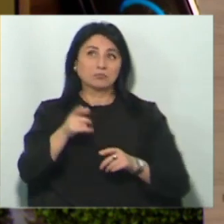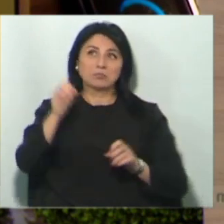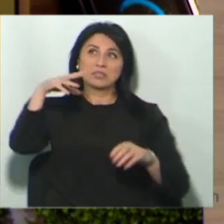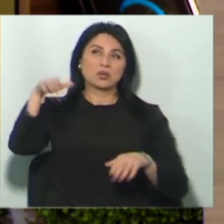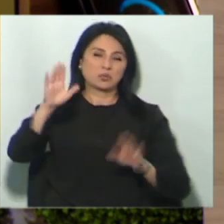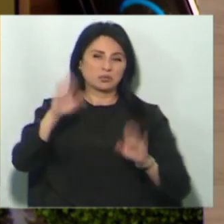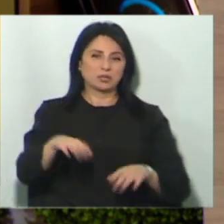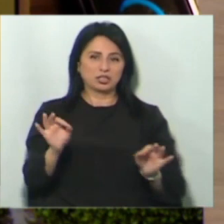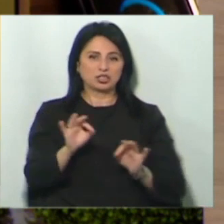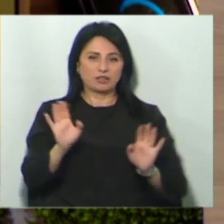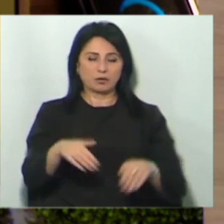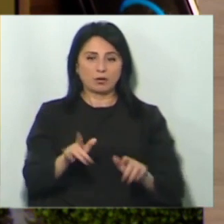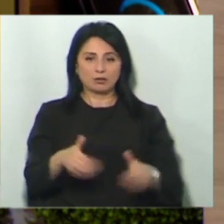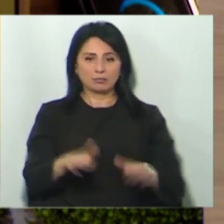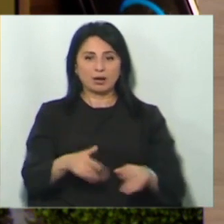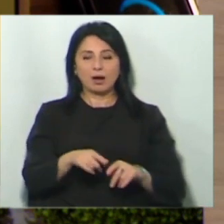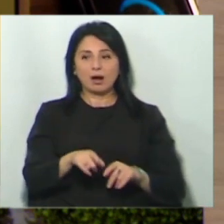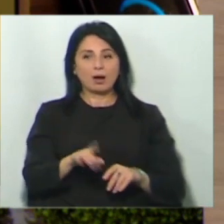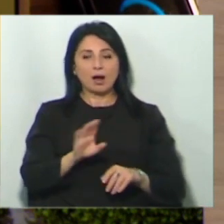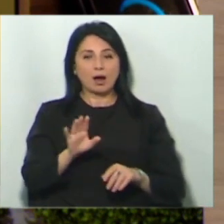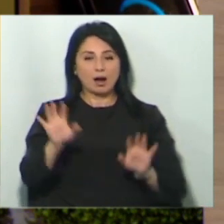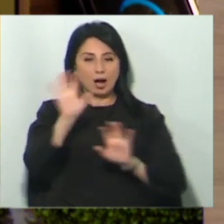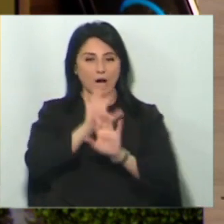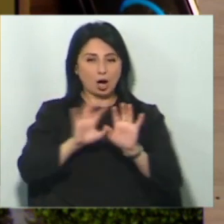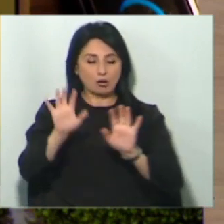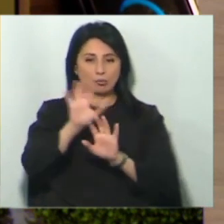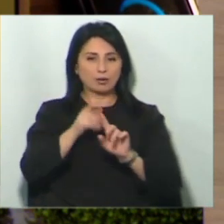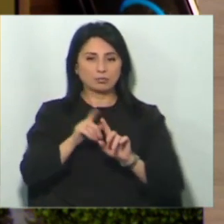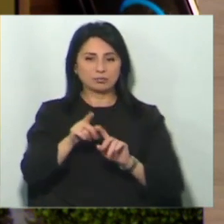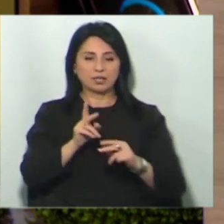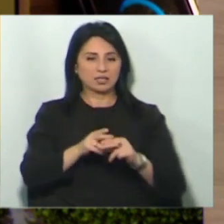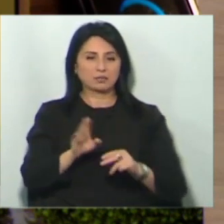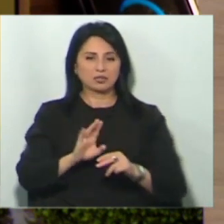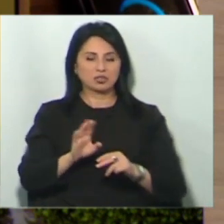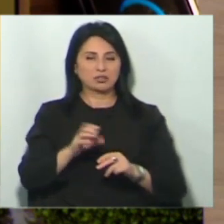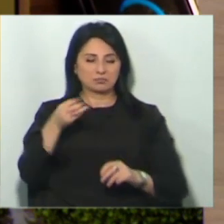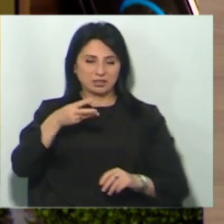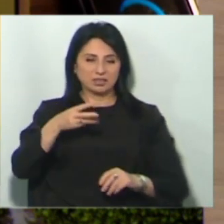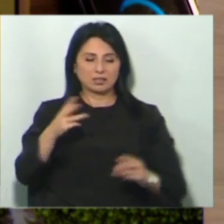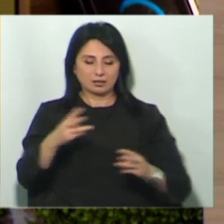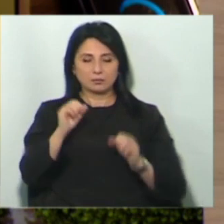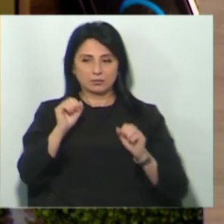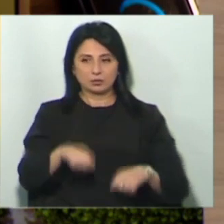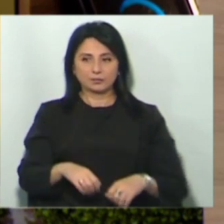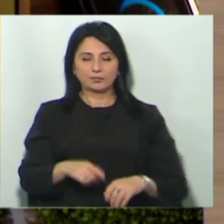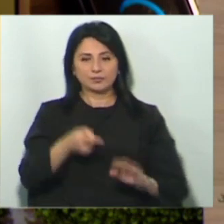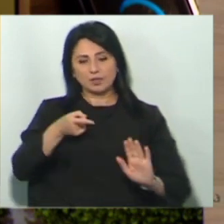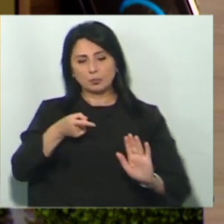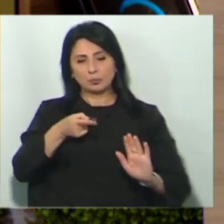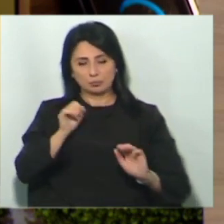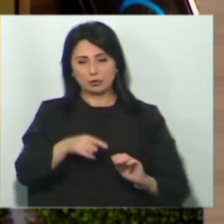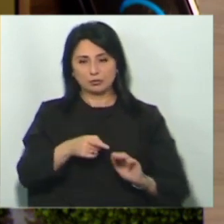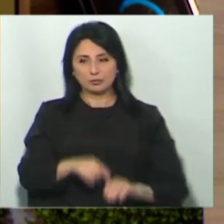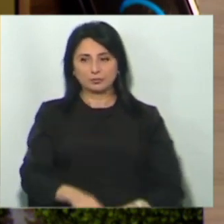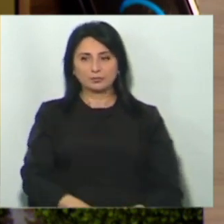ვერ ხედავ მას. მაგრამ კიდევ ერთხელ ვიმეორებ, არც ღრუბელი და არც ნისლი არ წარმოადგენს წინააღმდეგობას ის სხივებისთვის, რომელიც აზიანებს